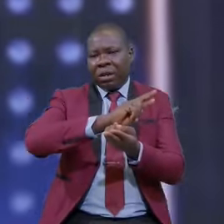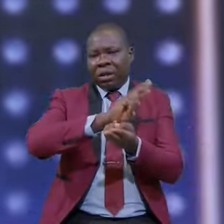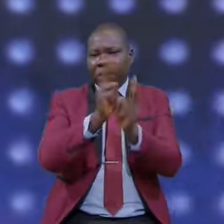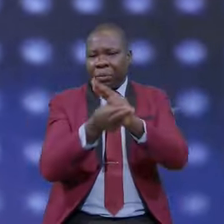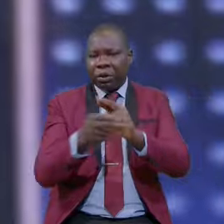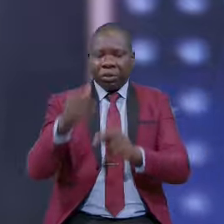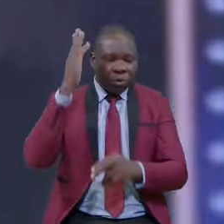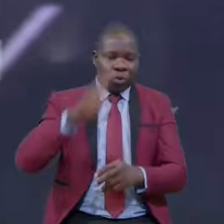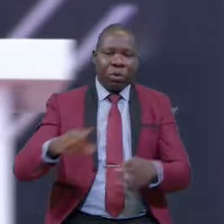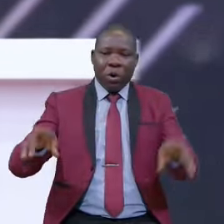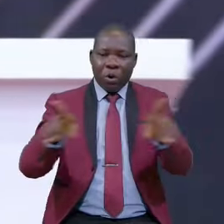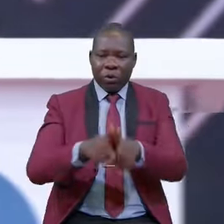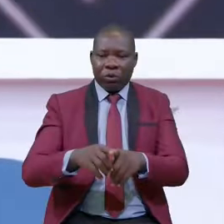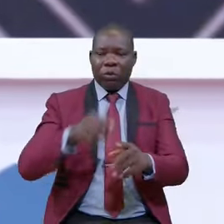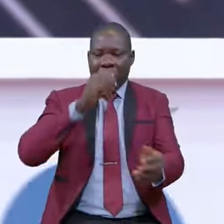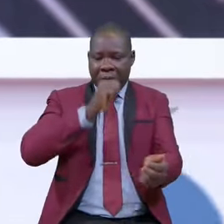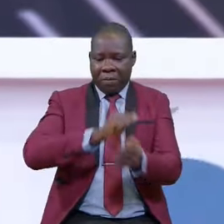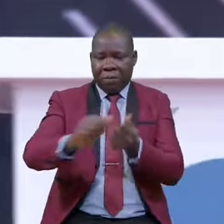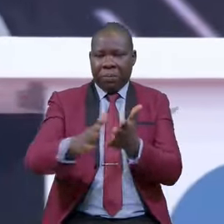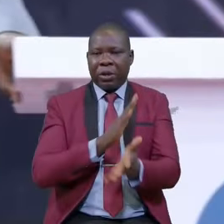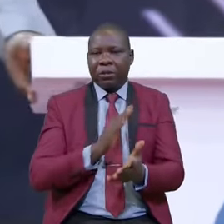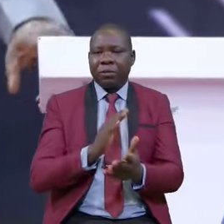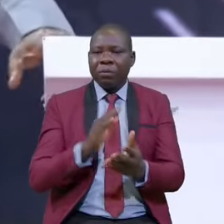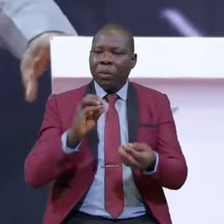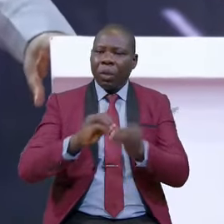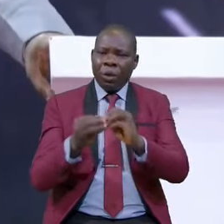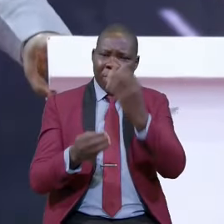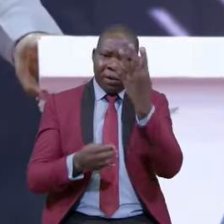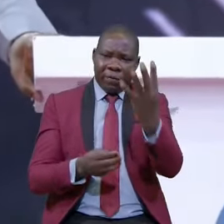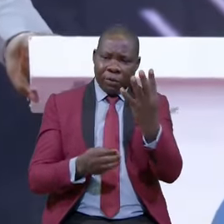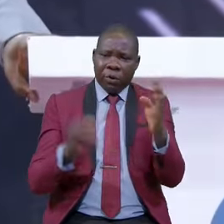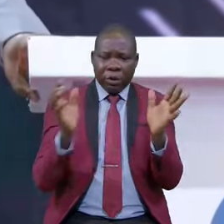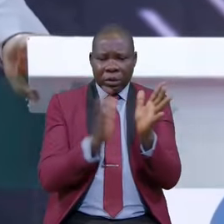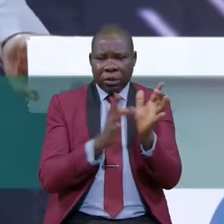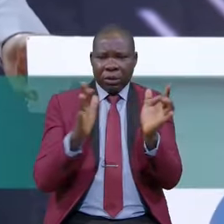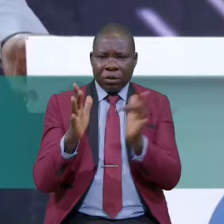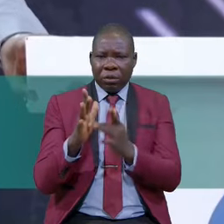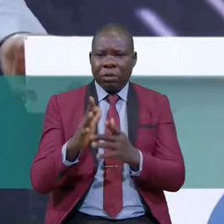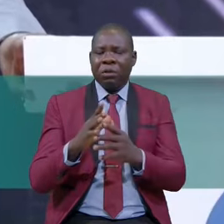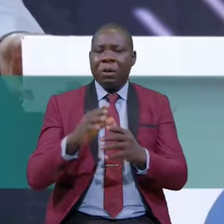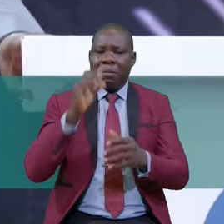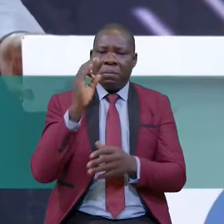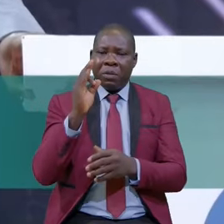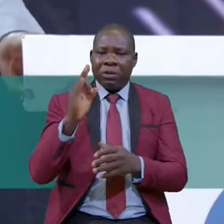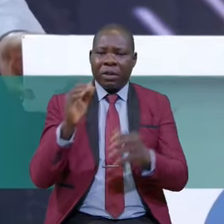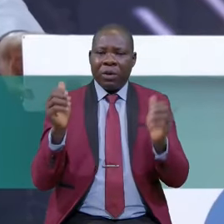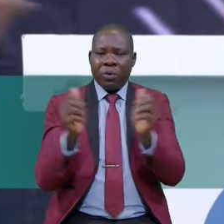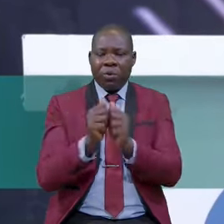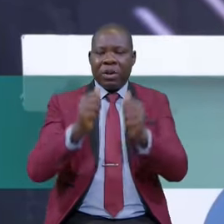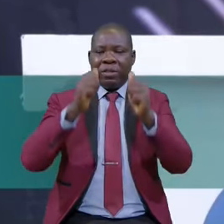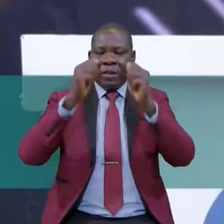Quatrièmement, ce que Jésus a prêché avec foi et patience. La foi